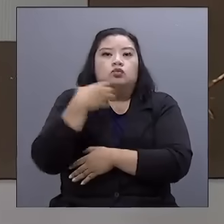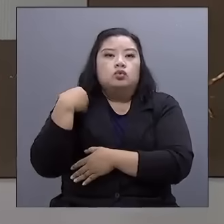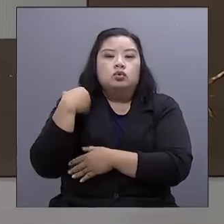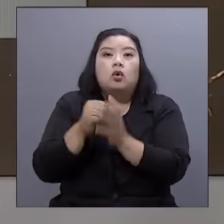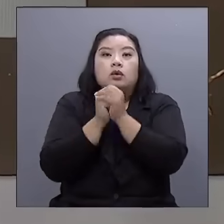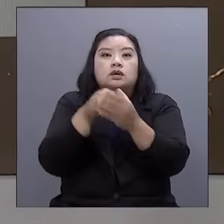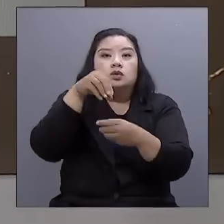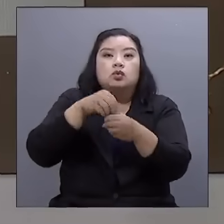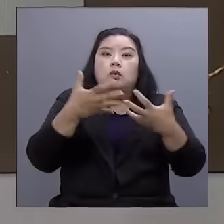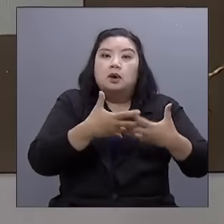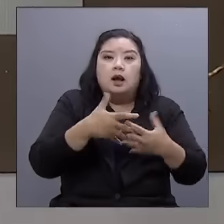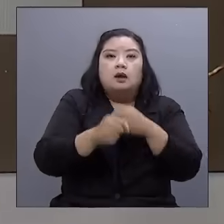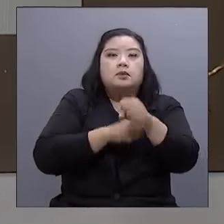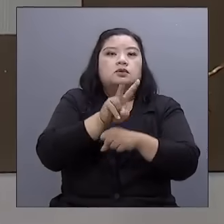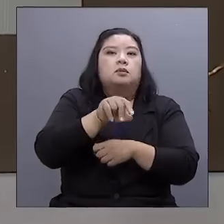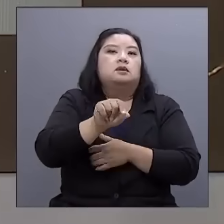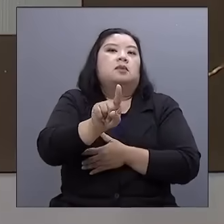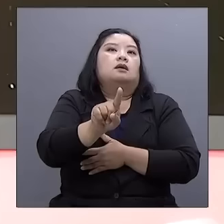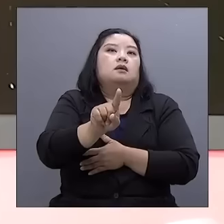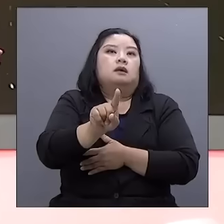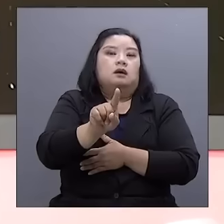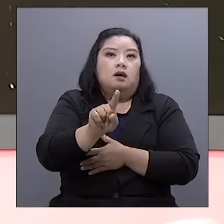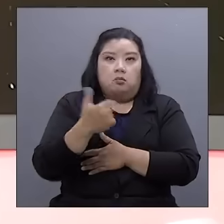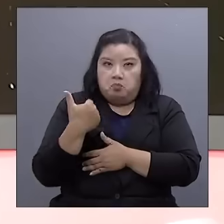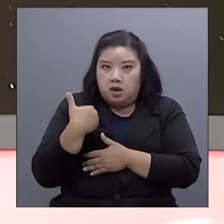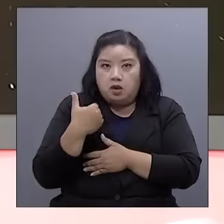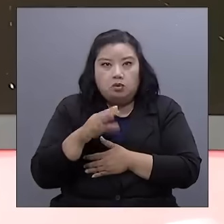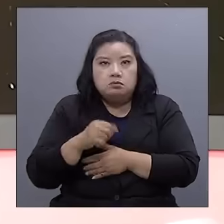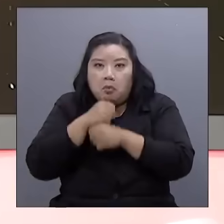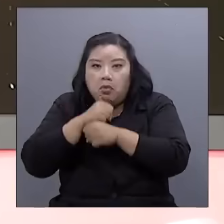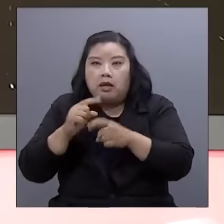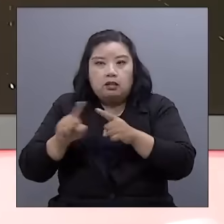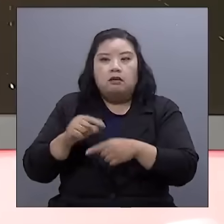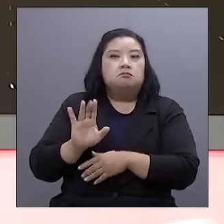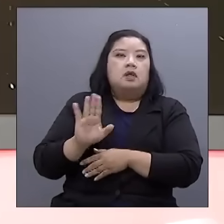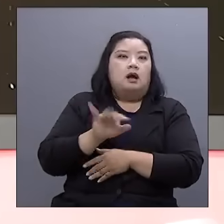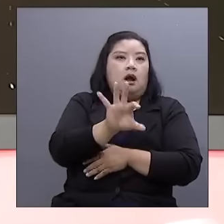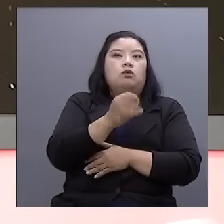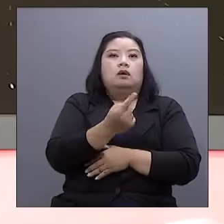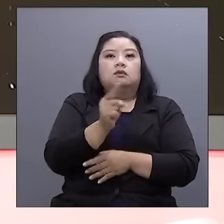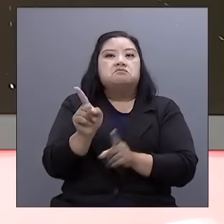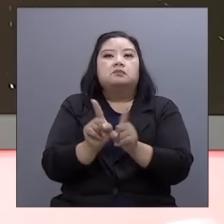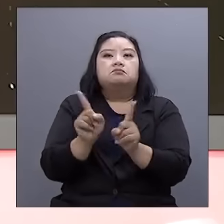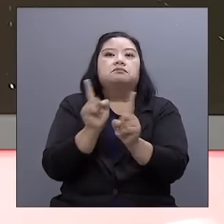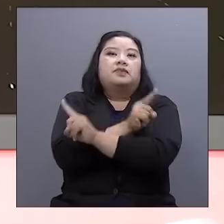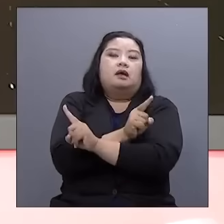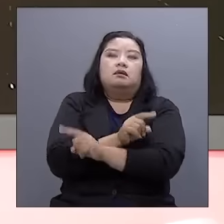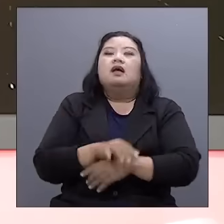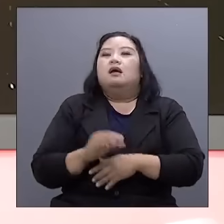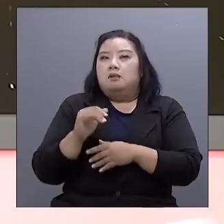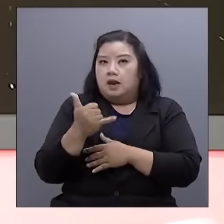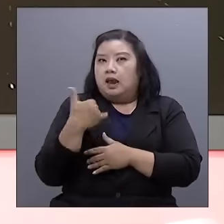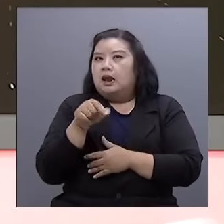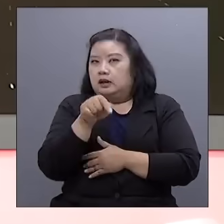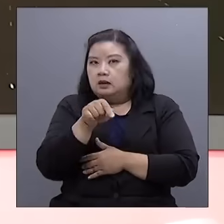2021ตอนนั้นเรียกได้ว่าข้ามหน้าข้ามตาคนมากประสบการณ์ในกระทรวงหลายคนค่ะจุดนี้เองเนี่ยเขาบอกว่าอาจจะทำให้บางคนในกระทรวง